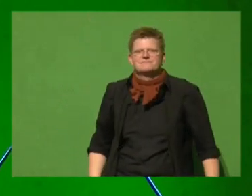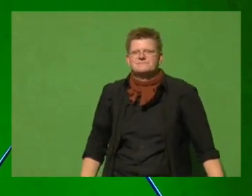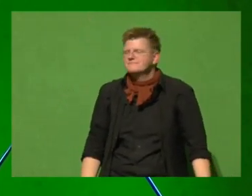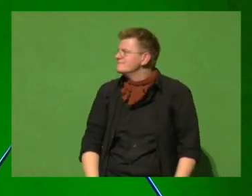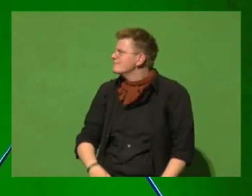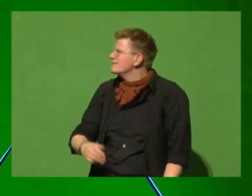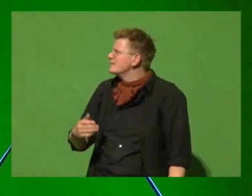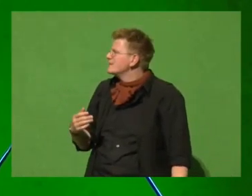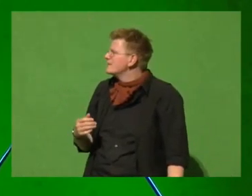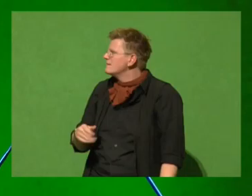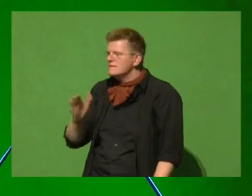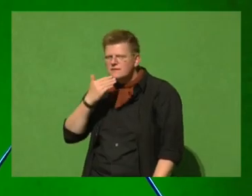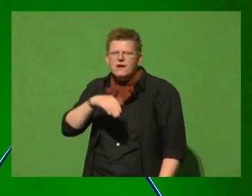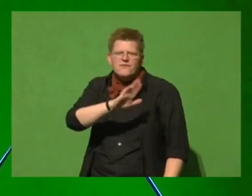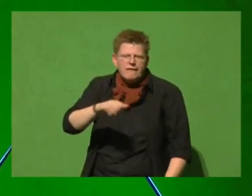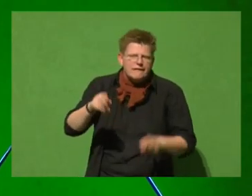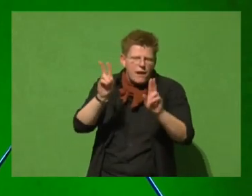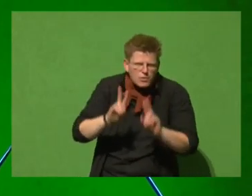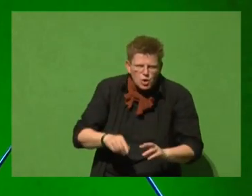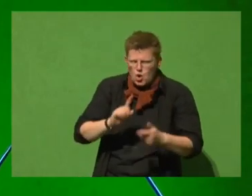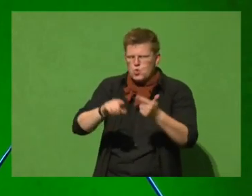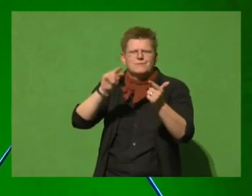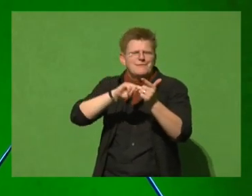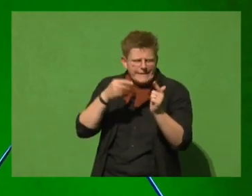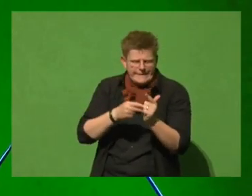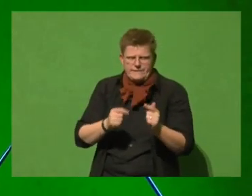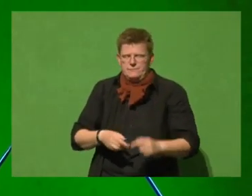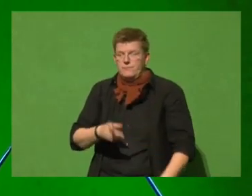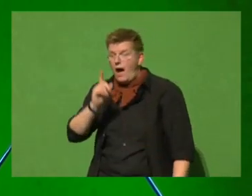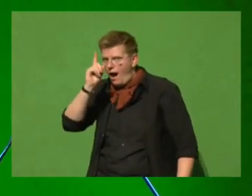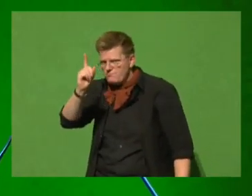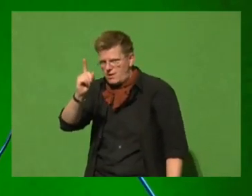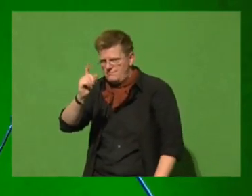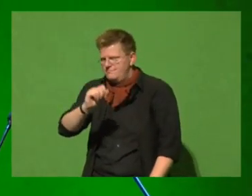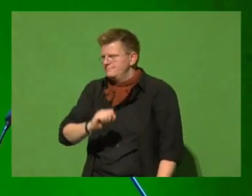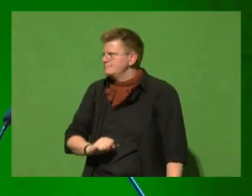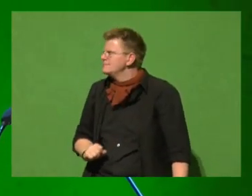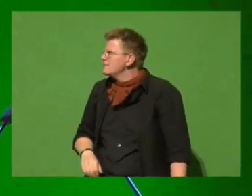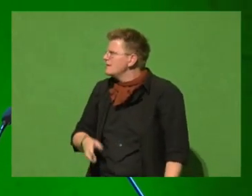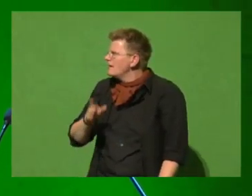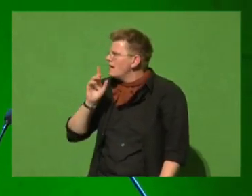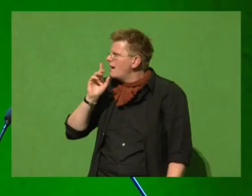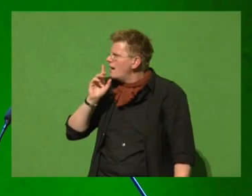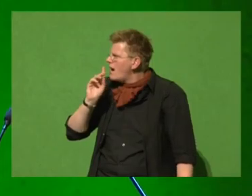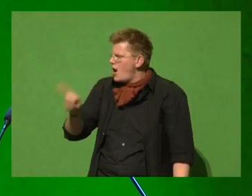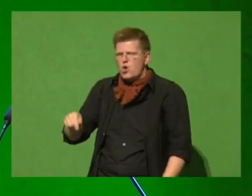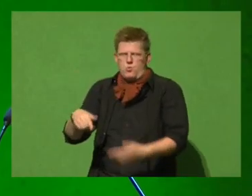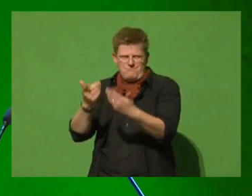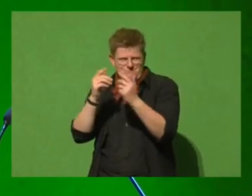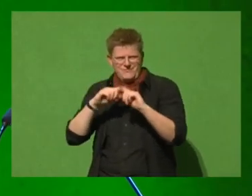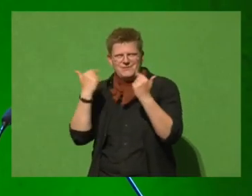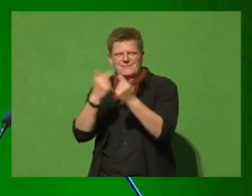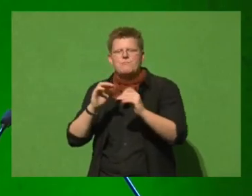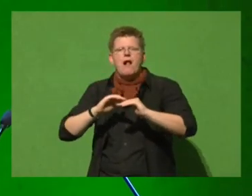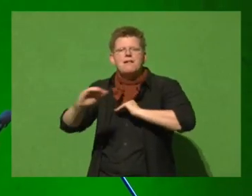Danke an die Kinderbetreuung, an die Technik, aber super dickes Danke bitte an das Team von der Landesgeschäftsstelle, die